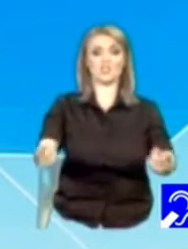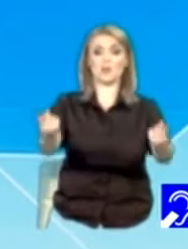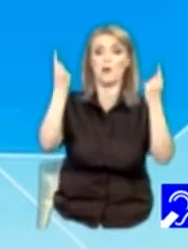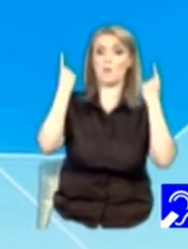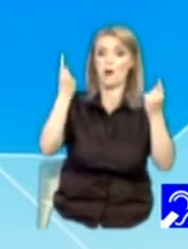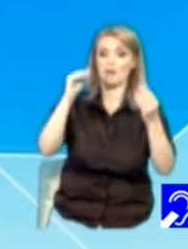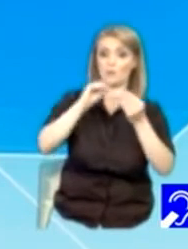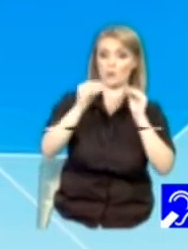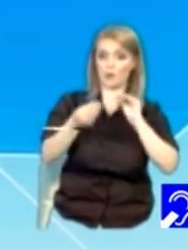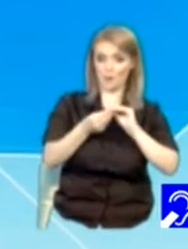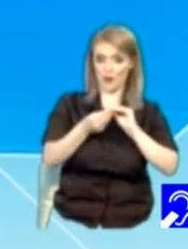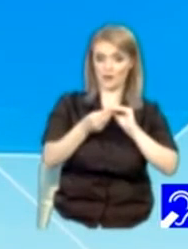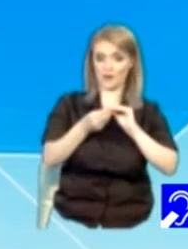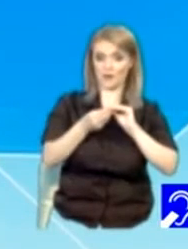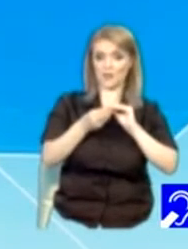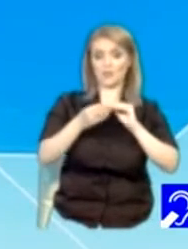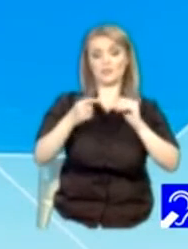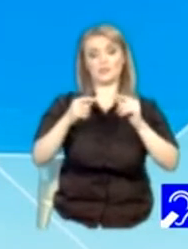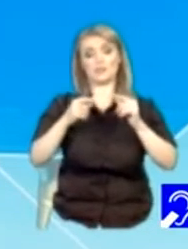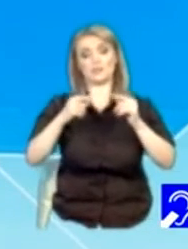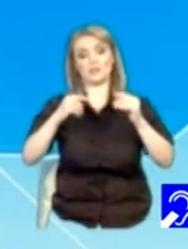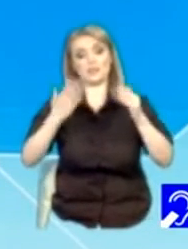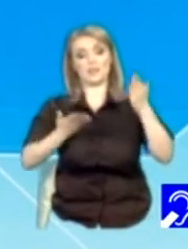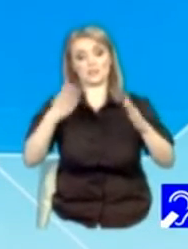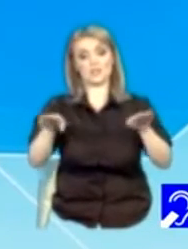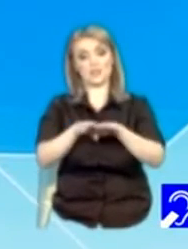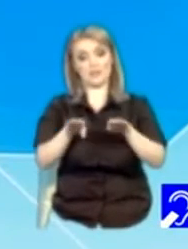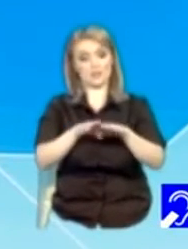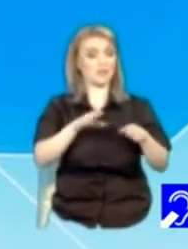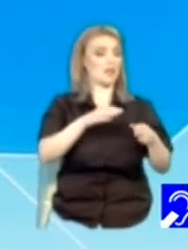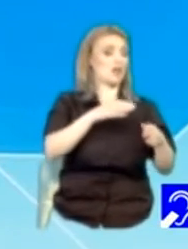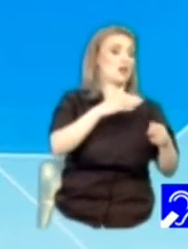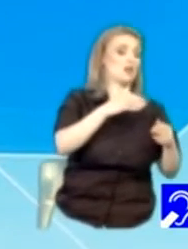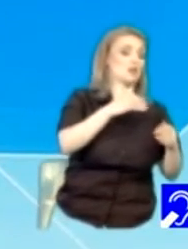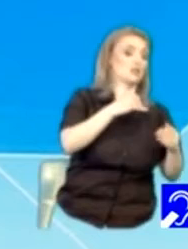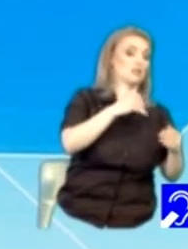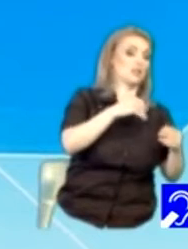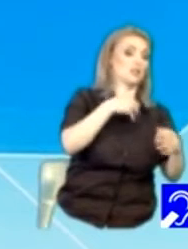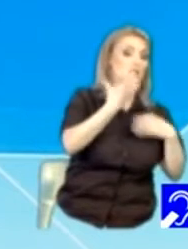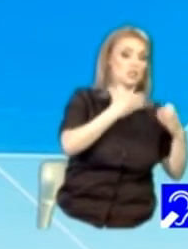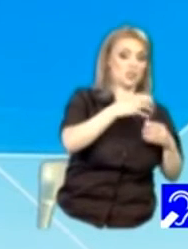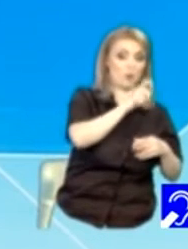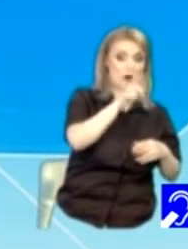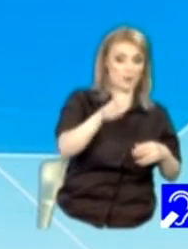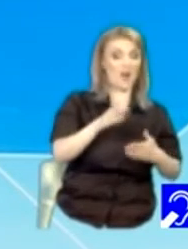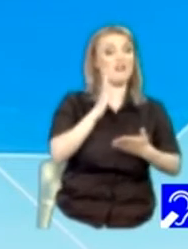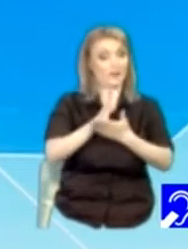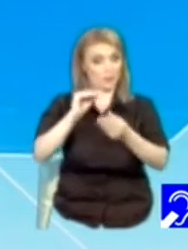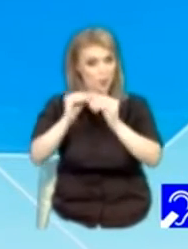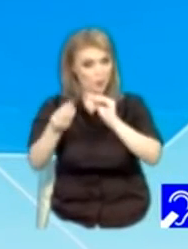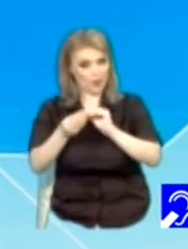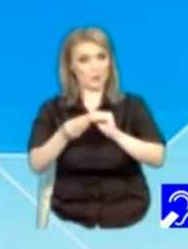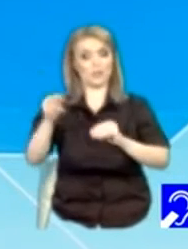problemă bifată dintre grijile cetățenilor. Avem probleme în educație, avem problemă